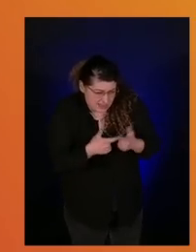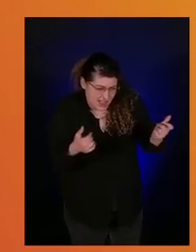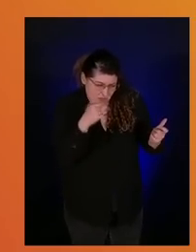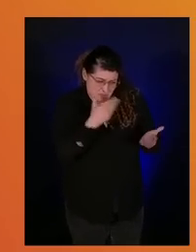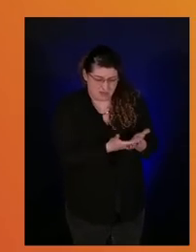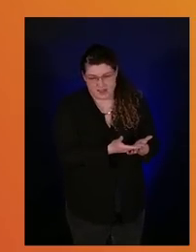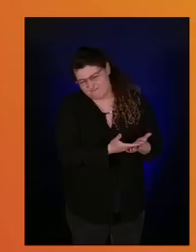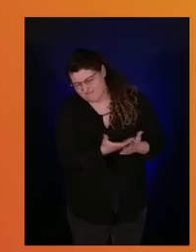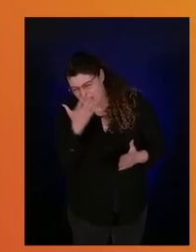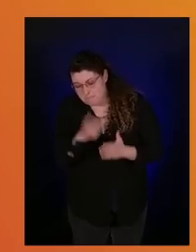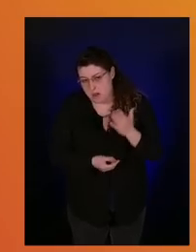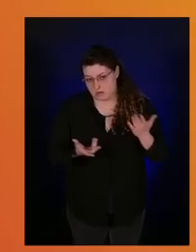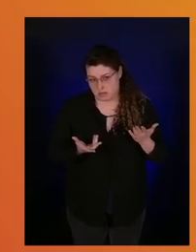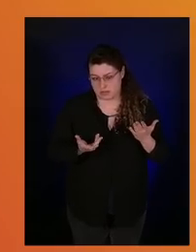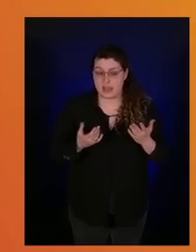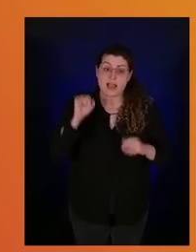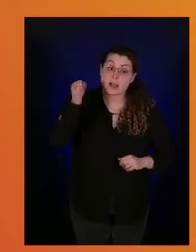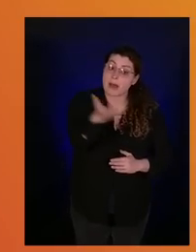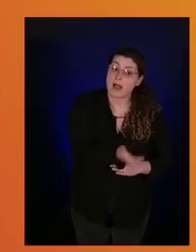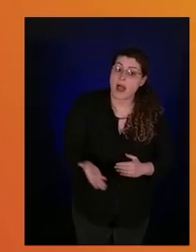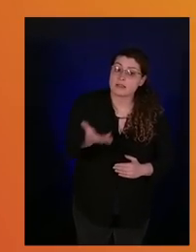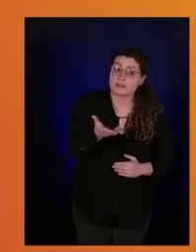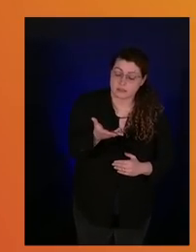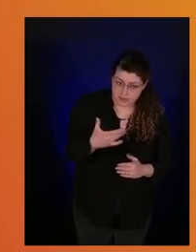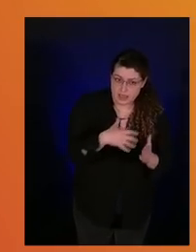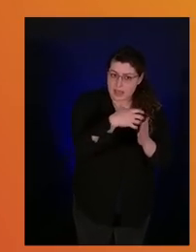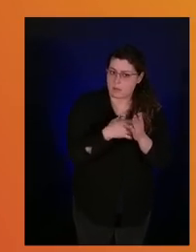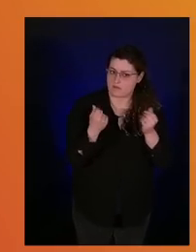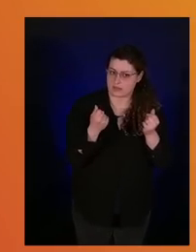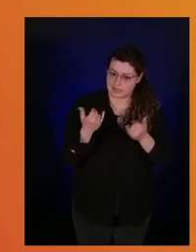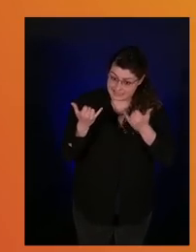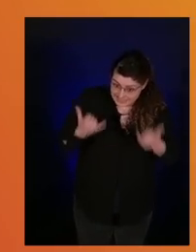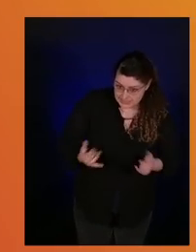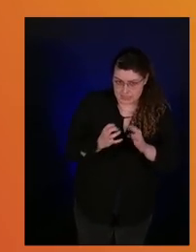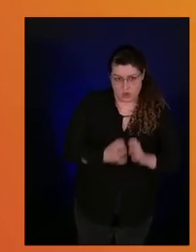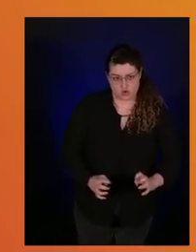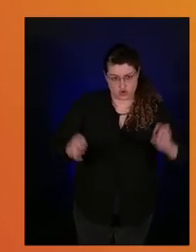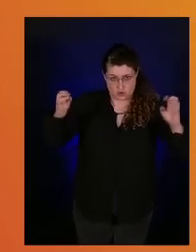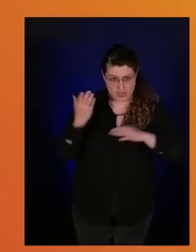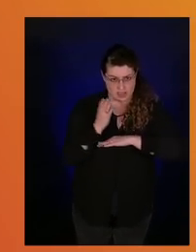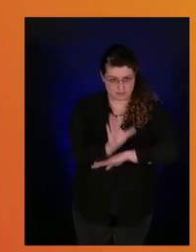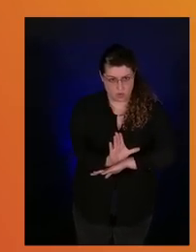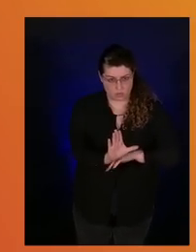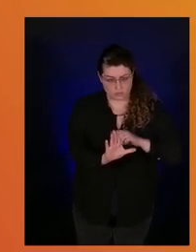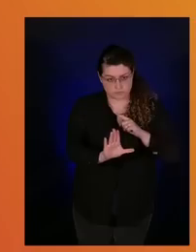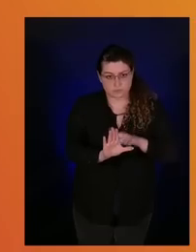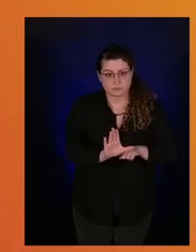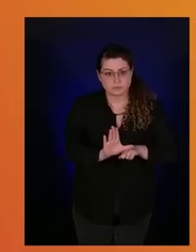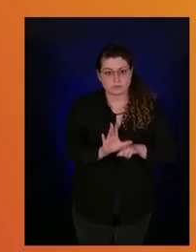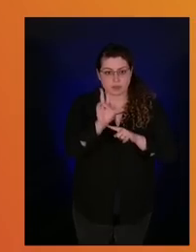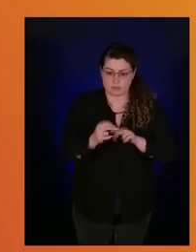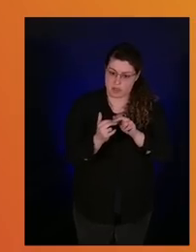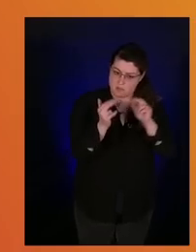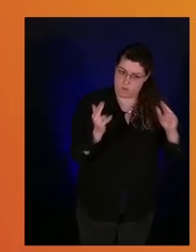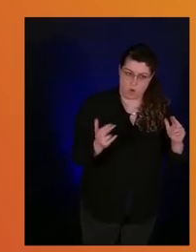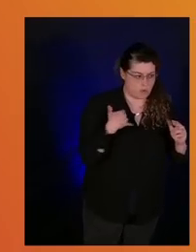Mes camarades, parvenir à faire du rapport financier en congrès une véritable passerelle entre